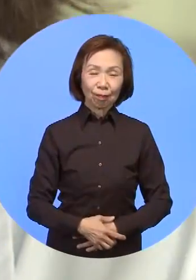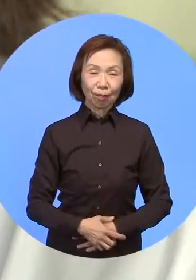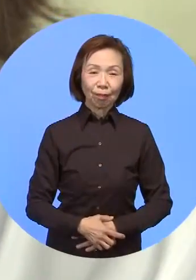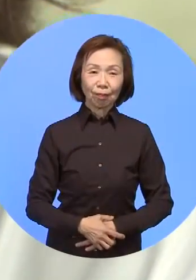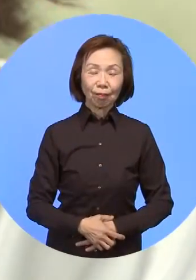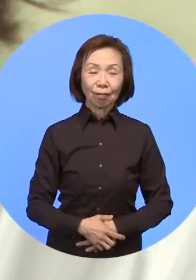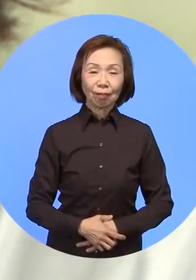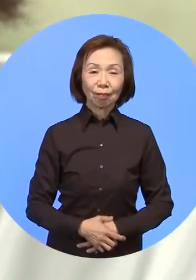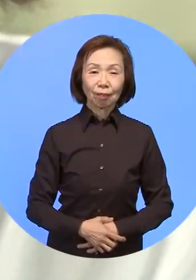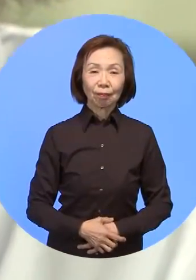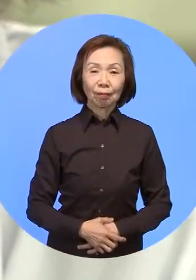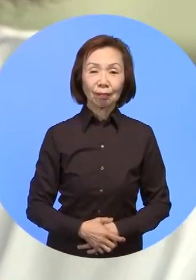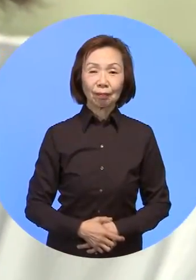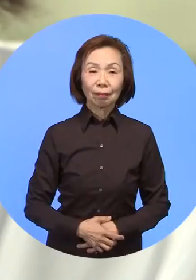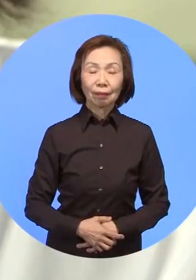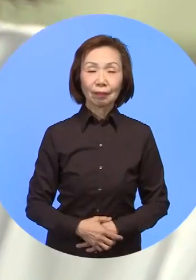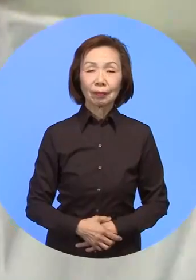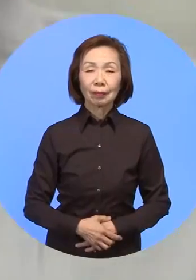ました。